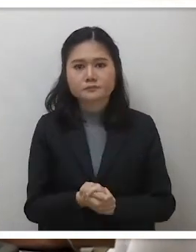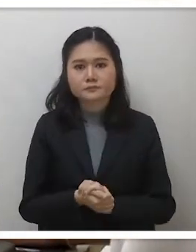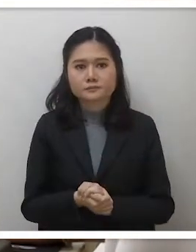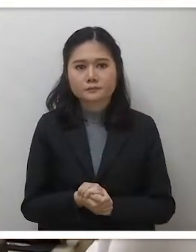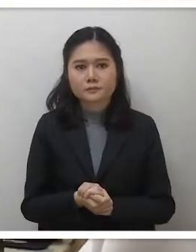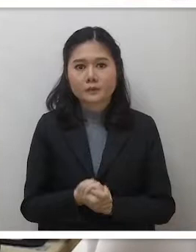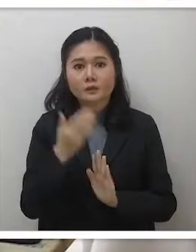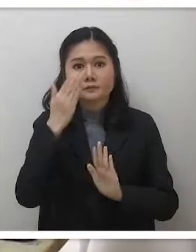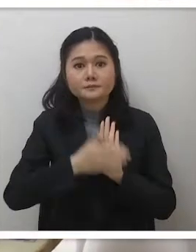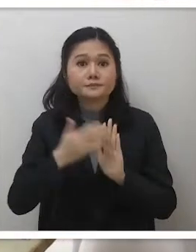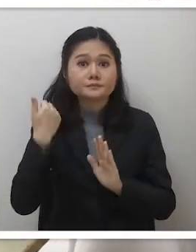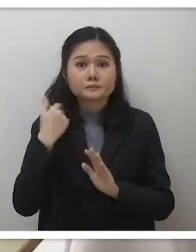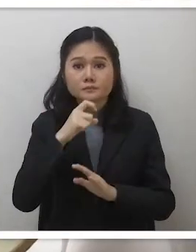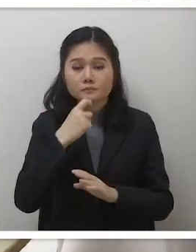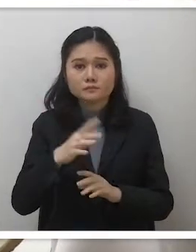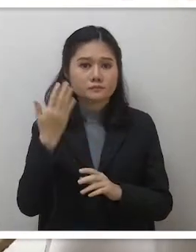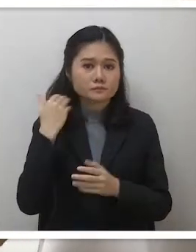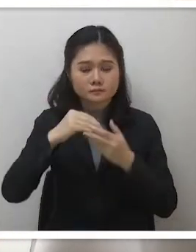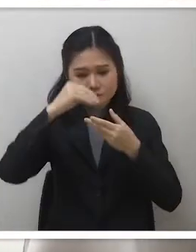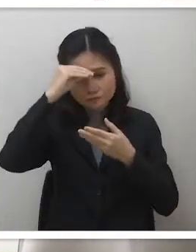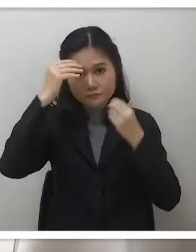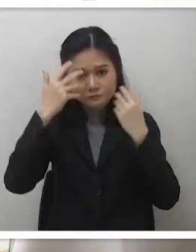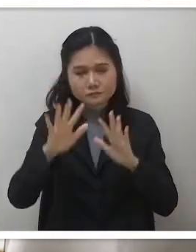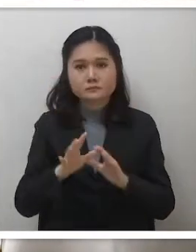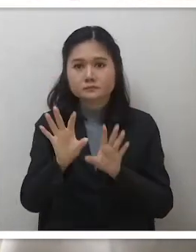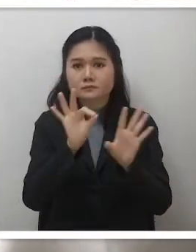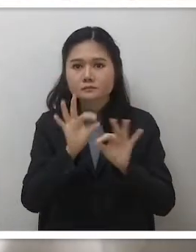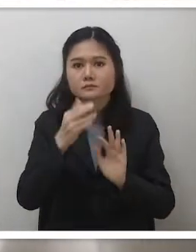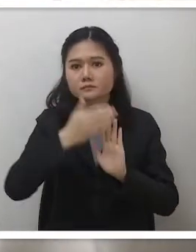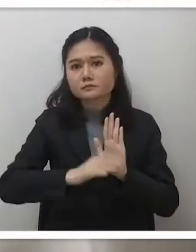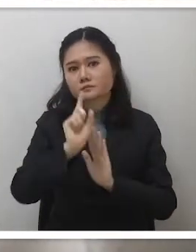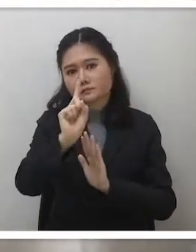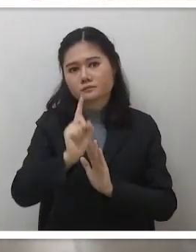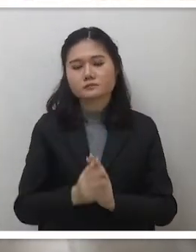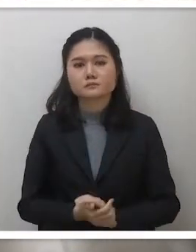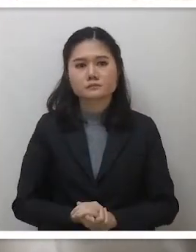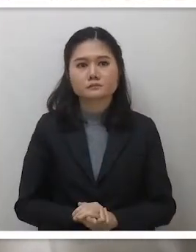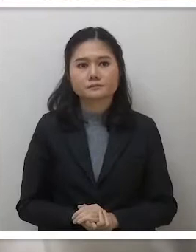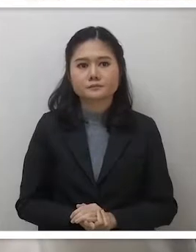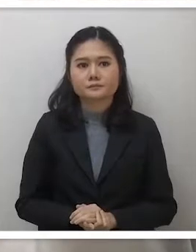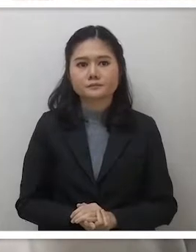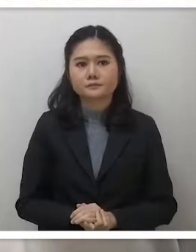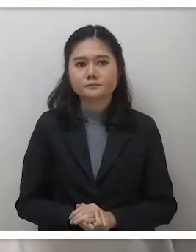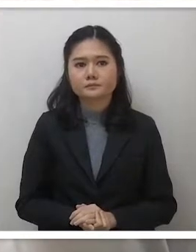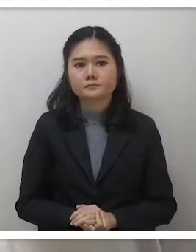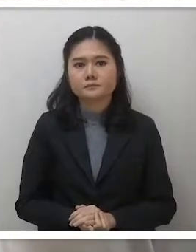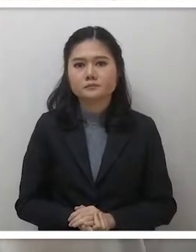ฉากที่เป็นเทมเพลตที่เราเคยเรียนไปแล้วนะครับเอามาสักฉากหนึ่ง